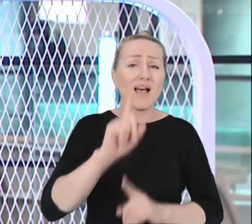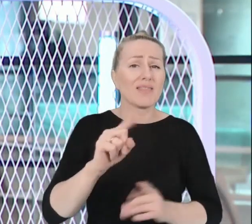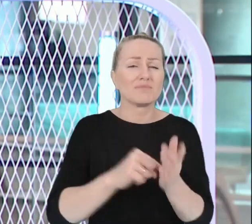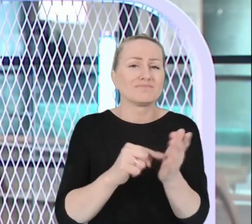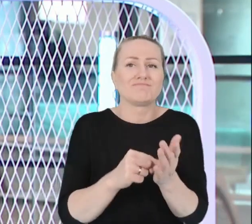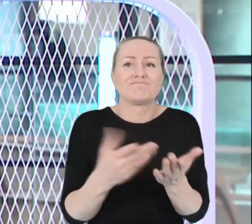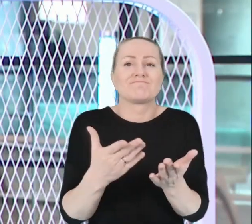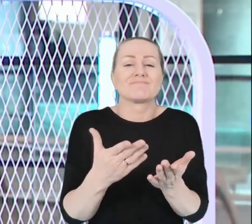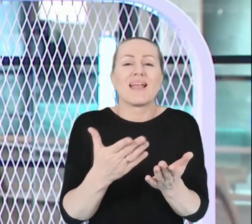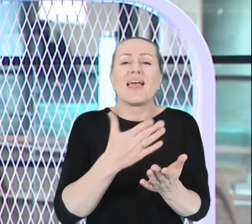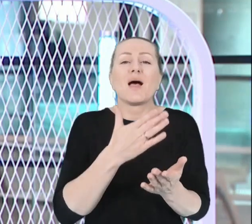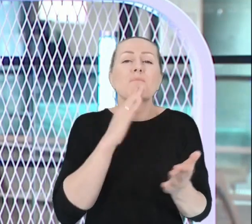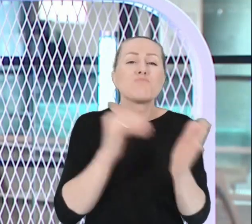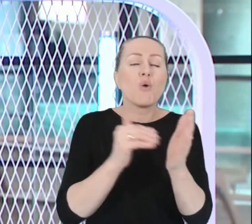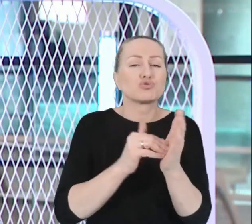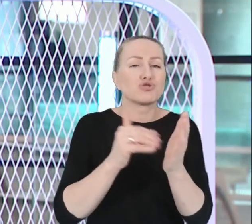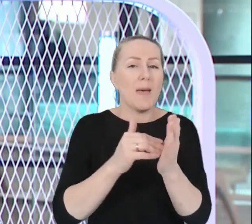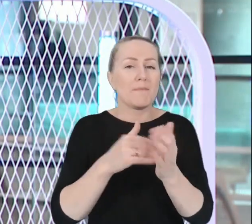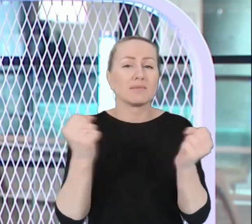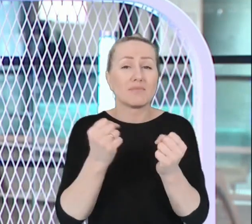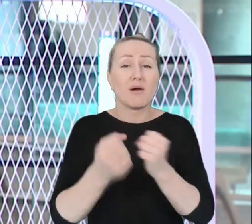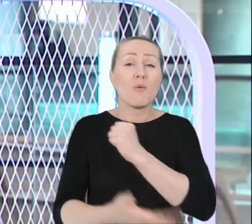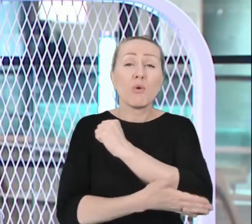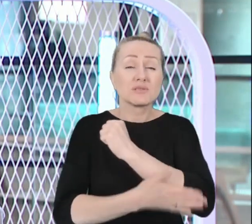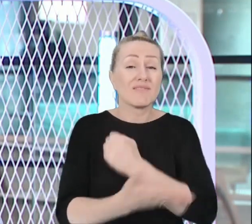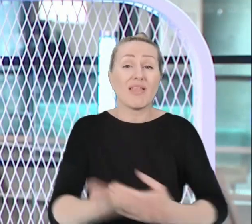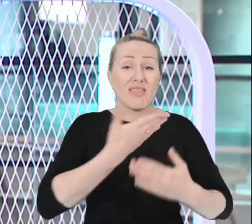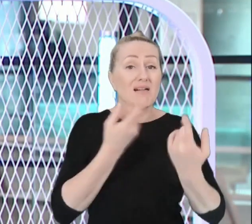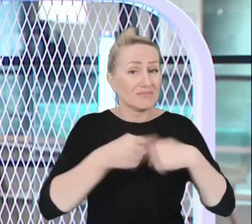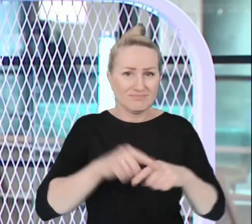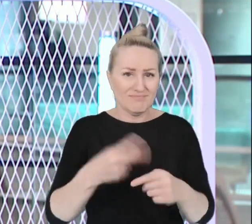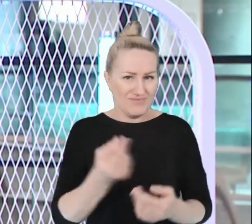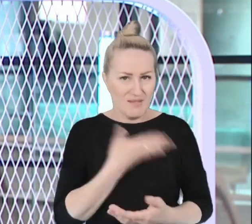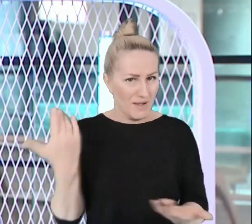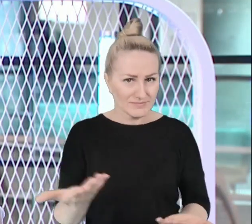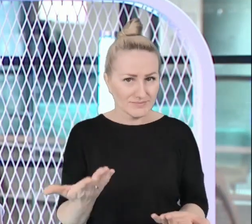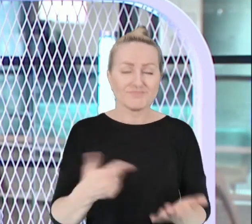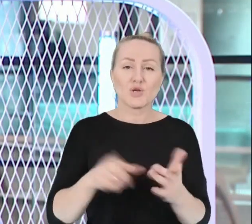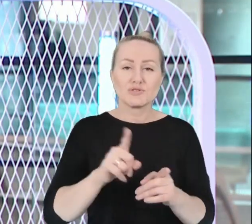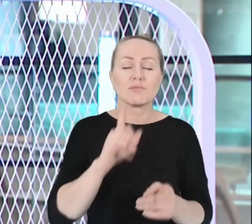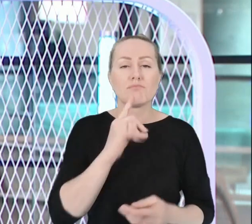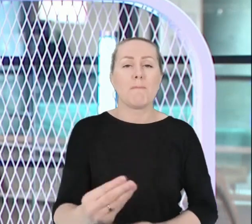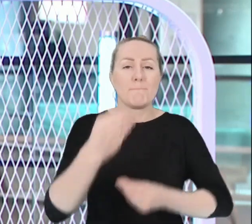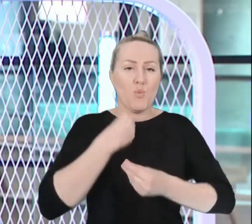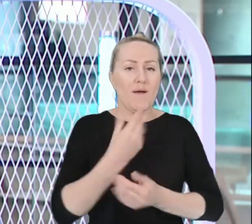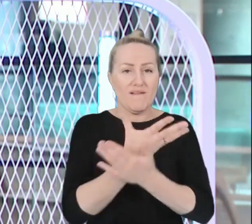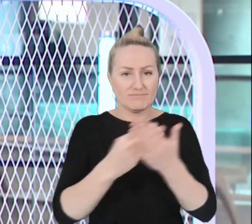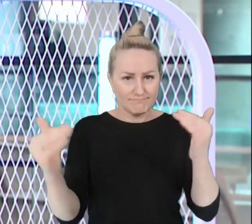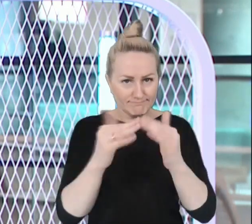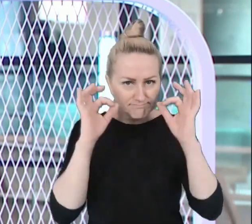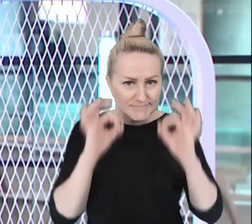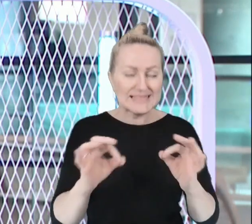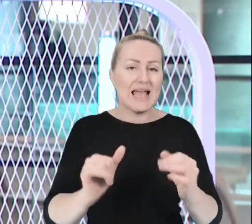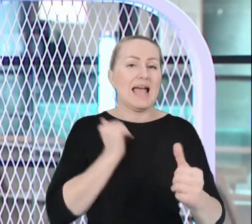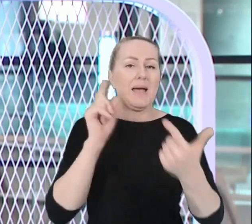niezaspokojone są te podstawowe potrzeby, czyli to, żeby była godna płaca, żeby warunki pracy